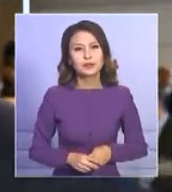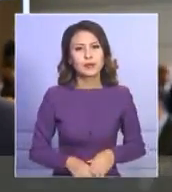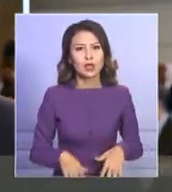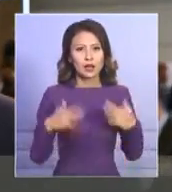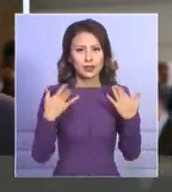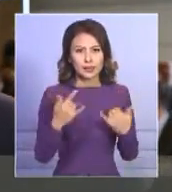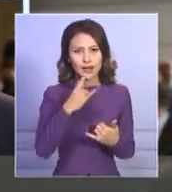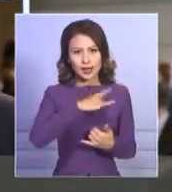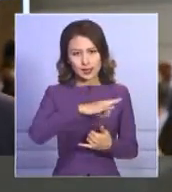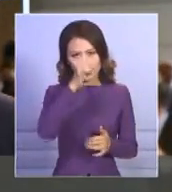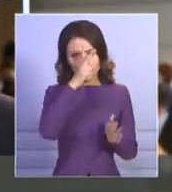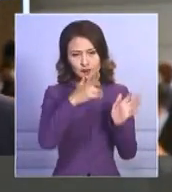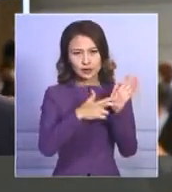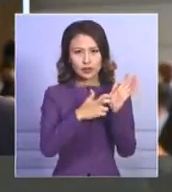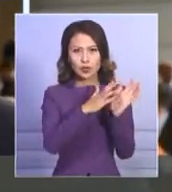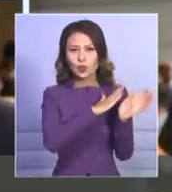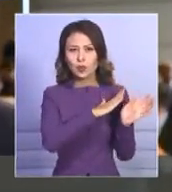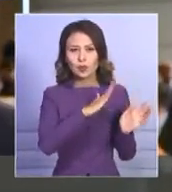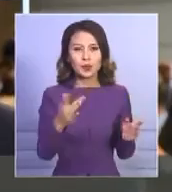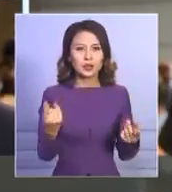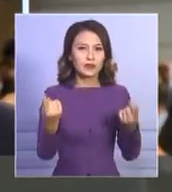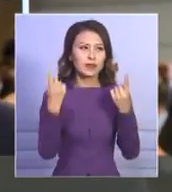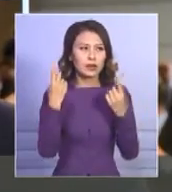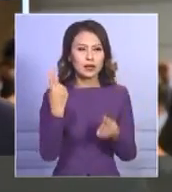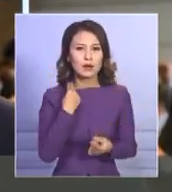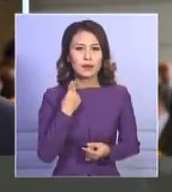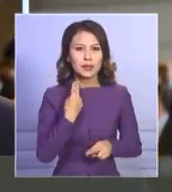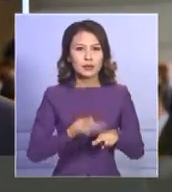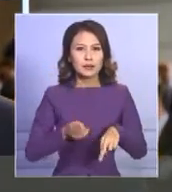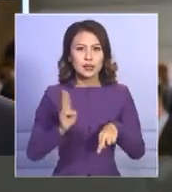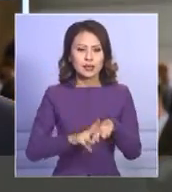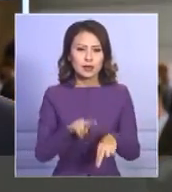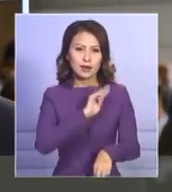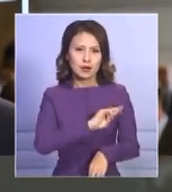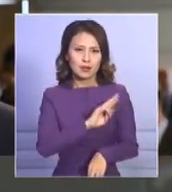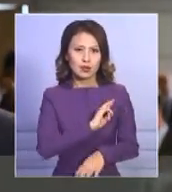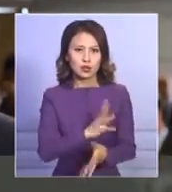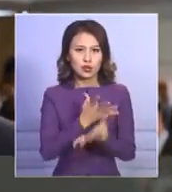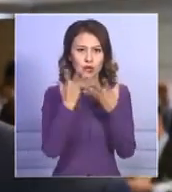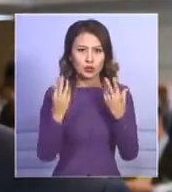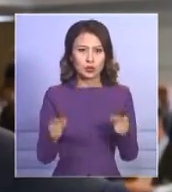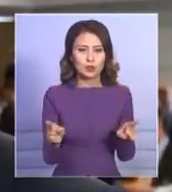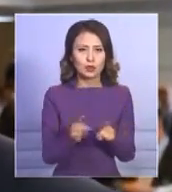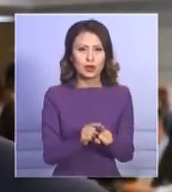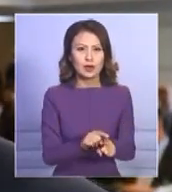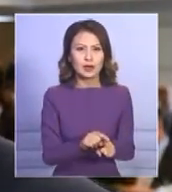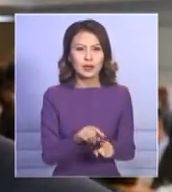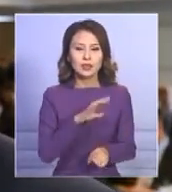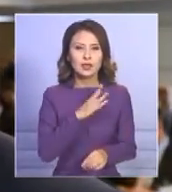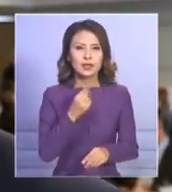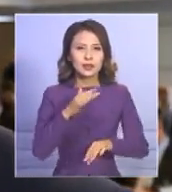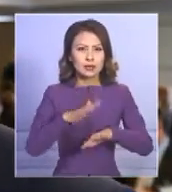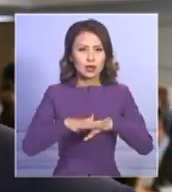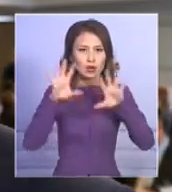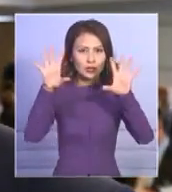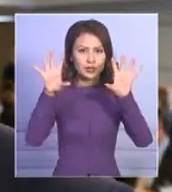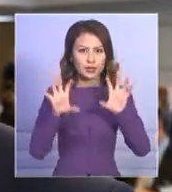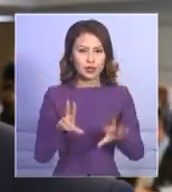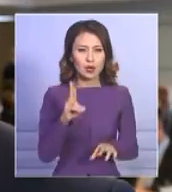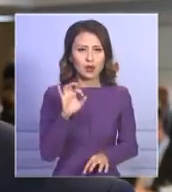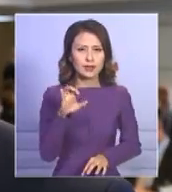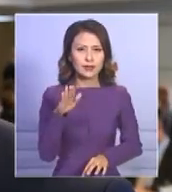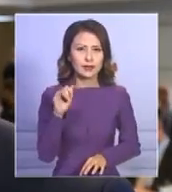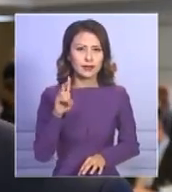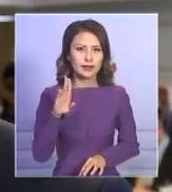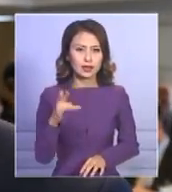Қазір Қазақстанда 800-ден астам Ұлыбританиялық компания жұмыс істеп жатыр. Олардың басым көпшілігі заң, қаржы саласында консалтинг және